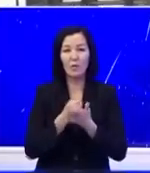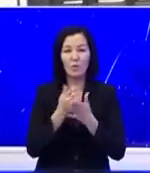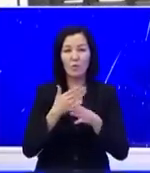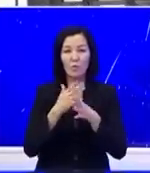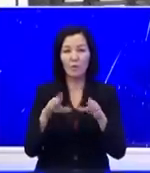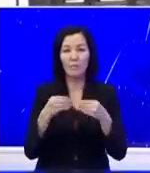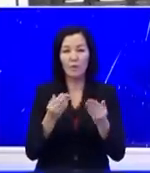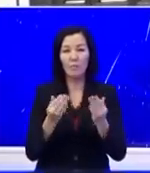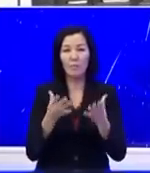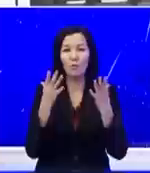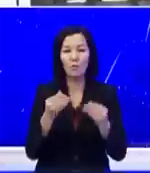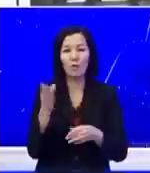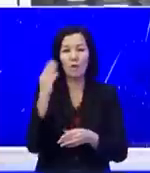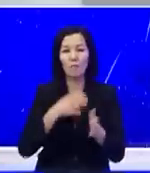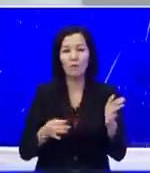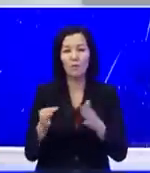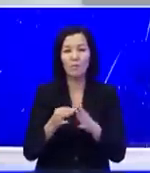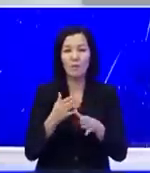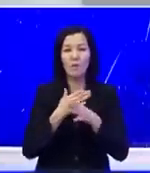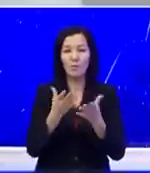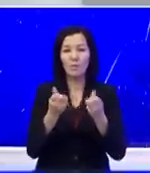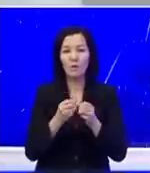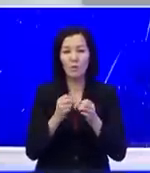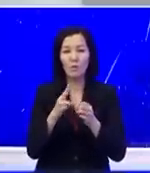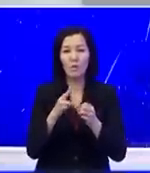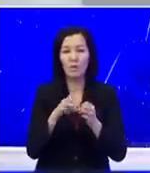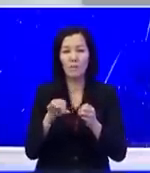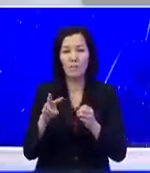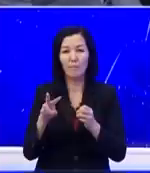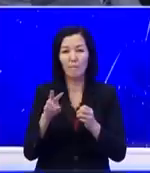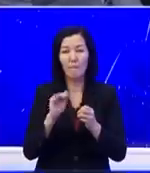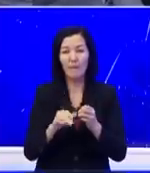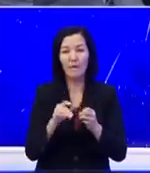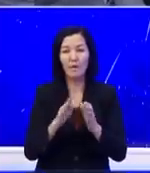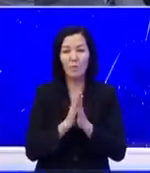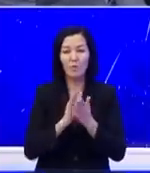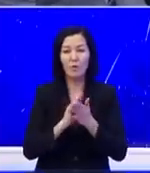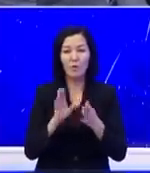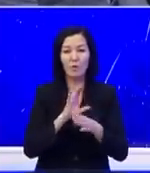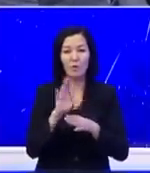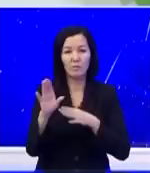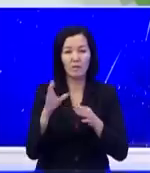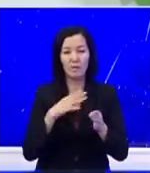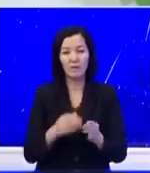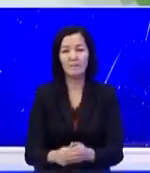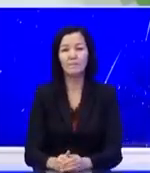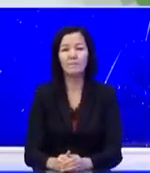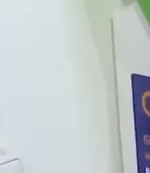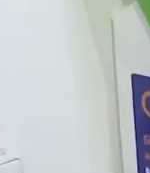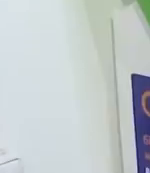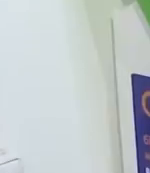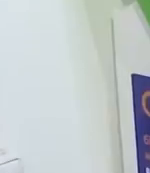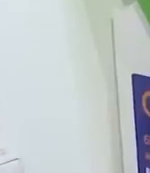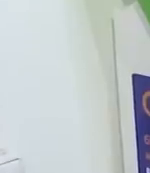қарастырылған. Бүгінде Алматы облысында дәл осы көмекті алуға 12 мыңнан астам өтініш түсіпті. Меруерт Қыдырбайқызы, Гүлмира Темірғалиева,